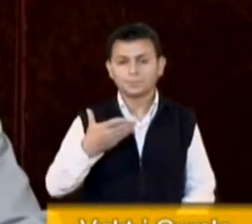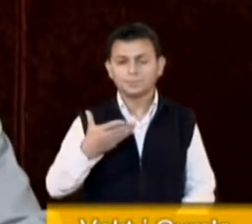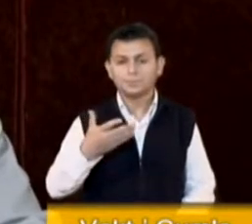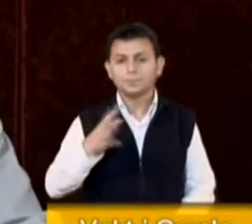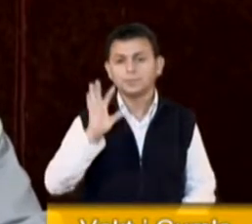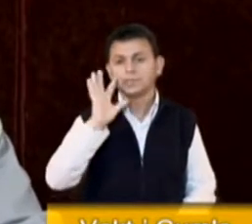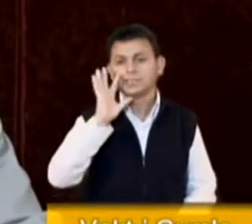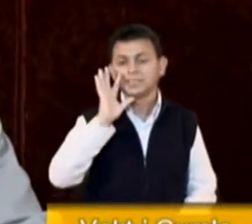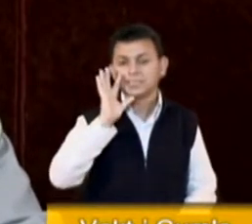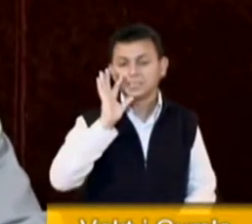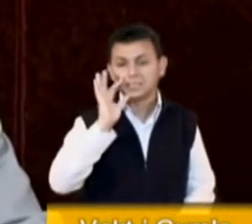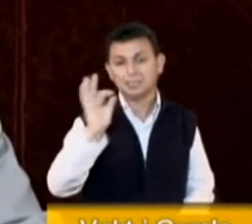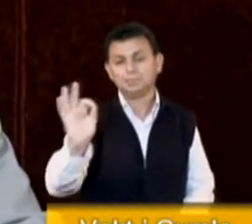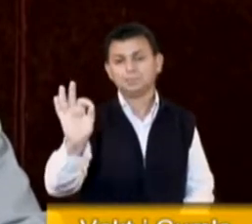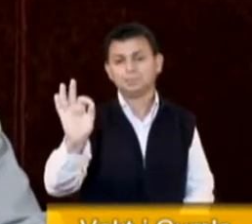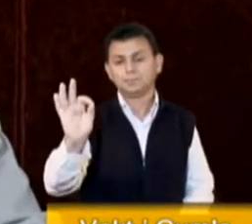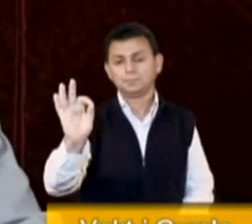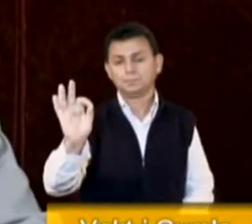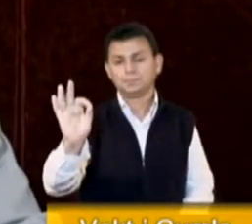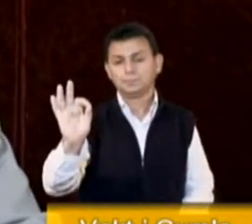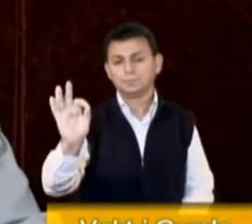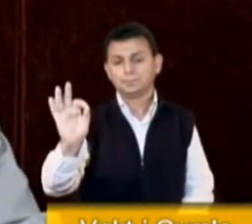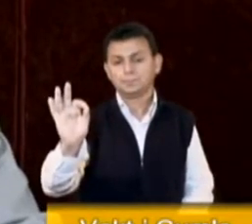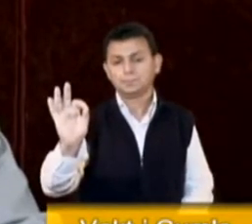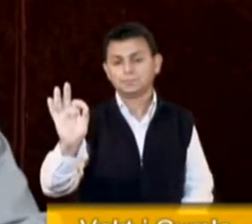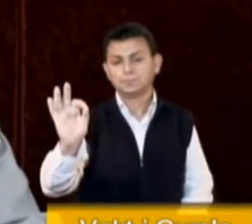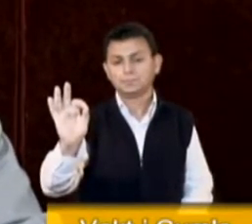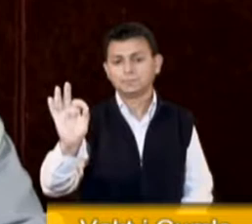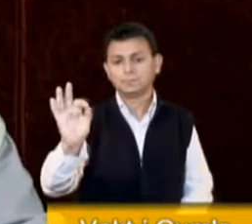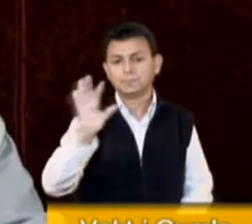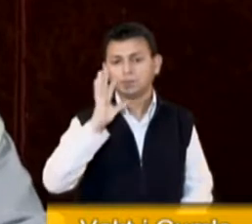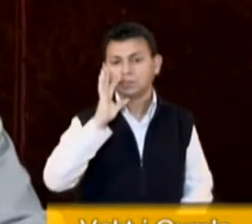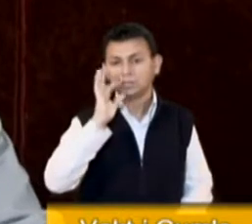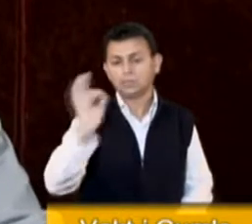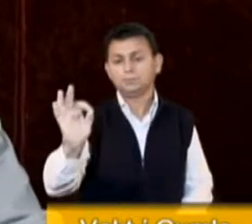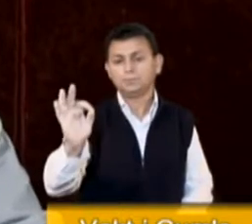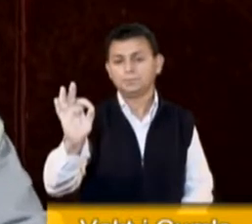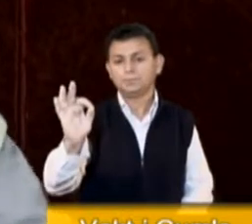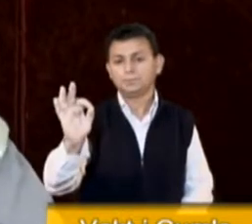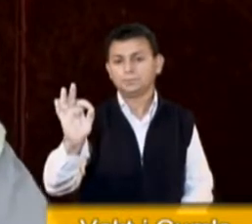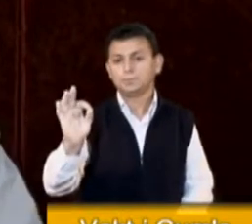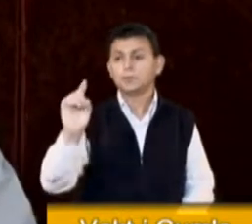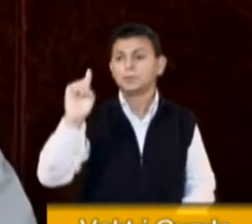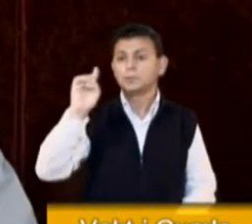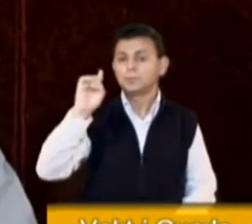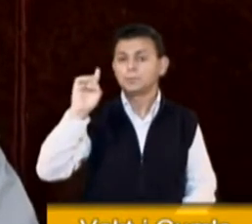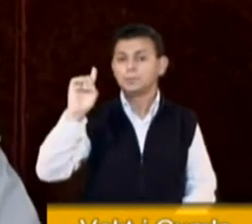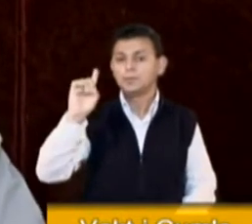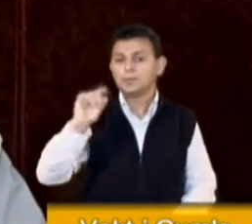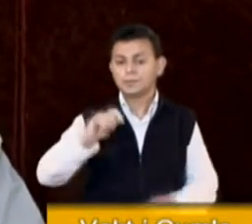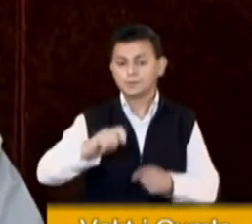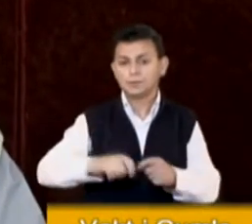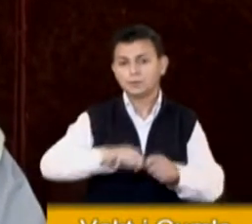Men akade ukdeten thumme nefese fiha fekat sehara. Kim ki bir